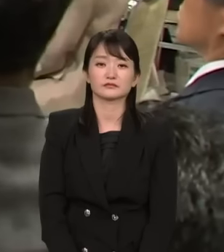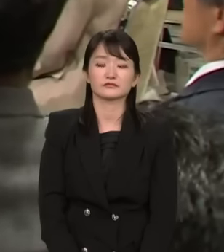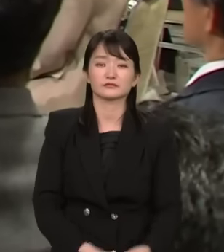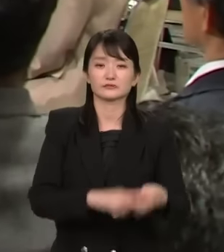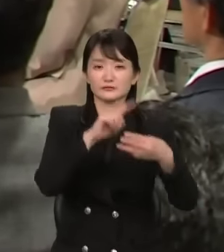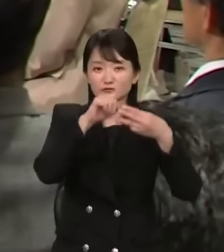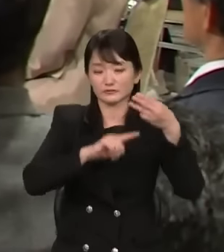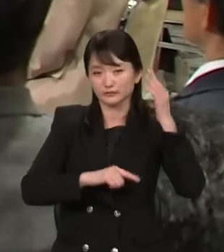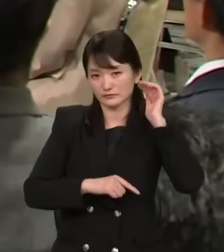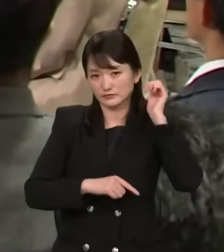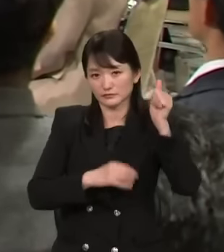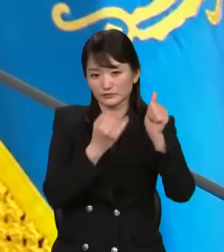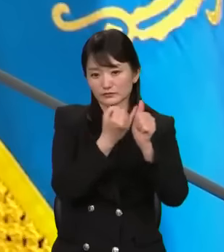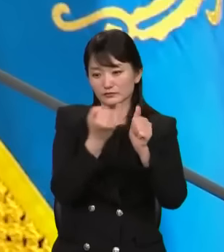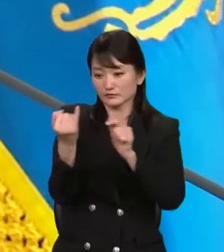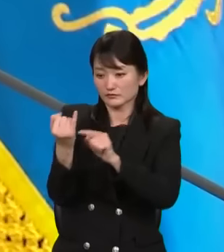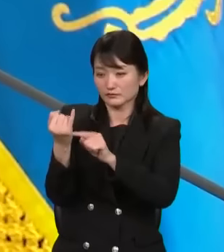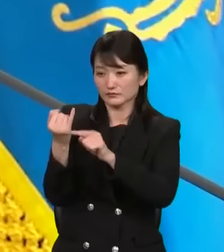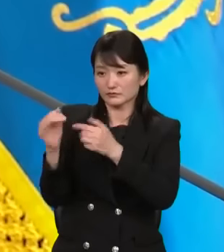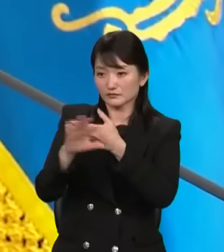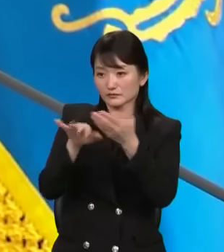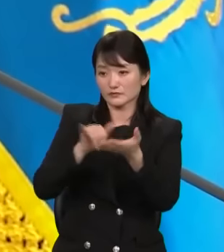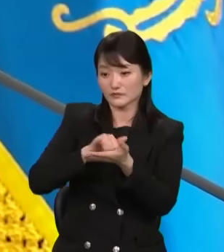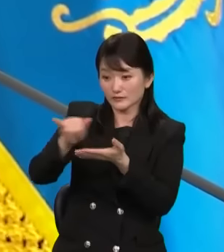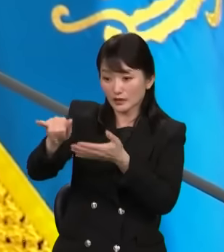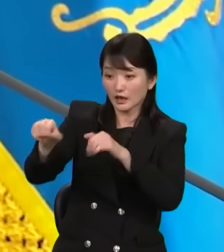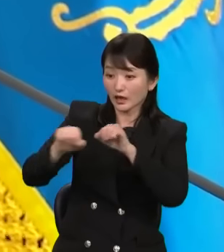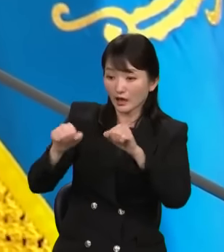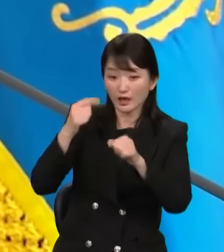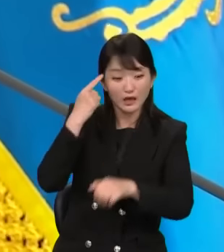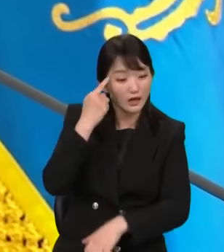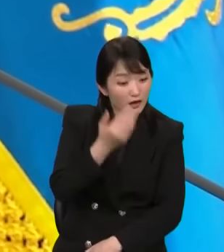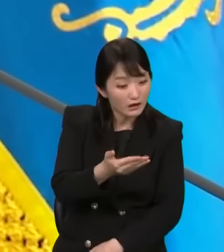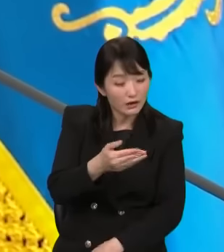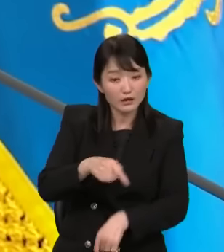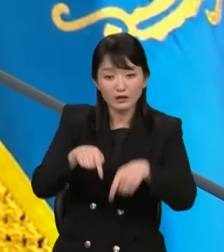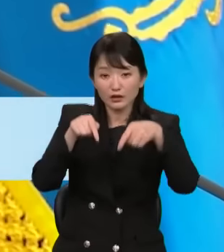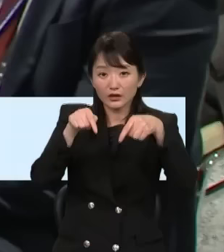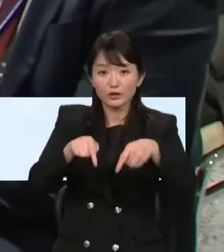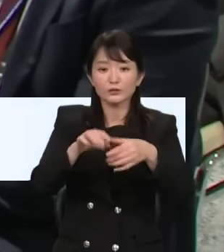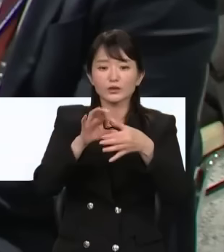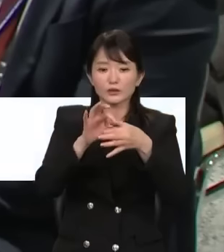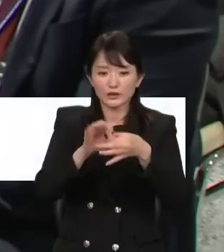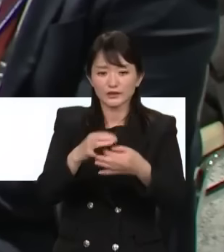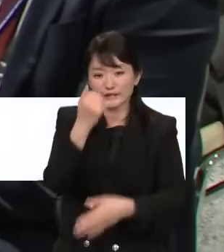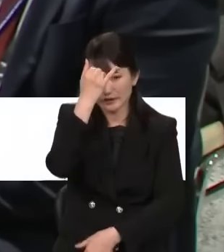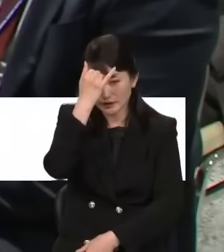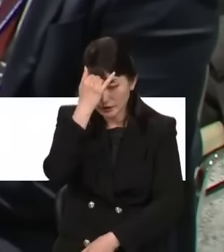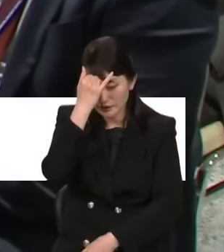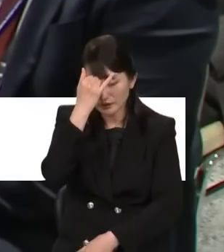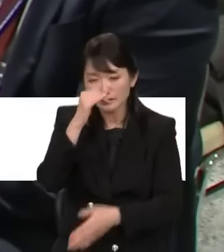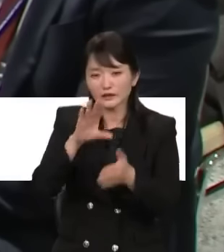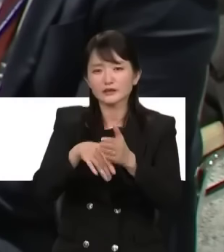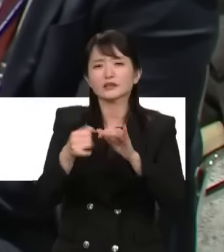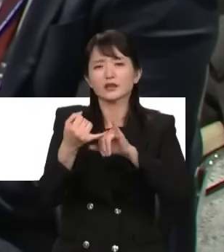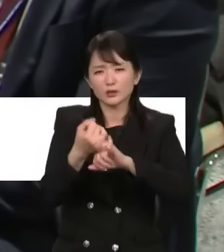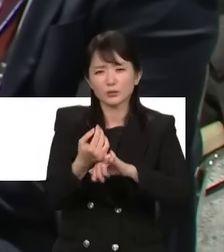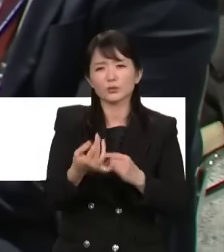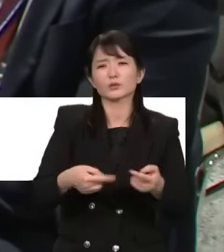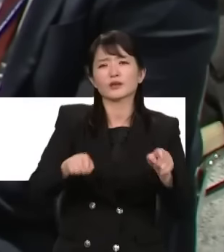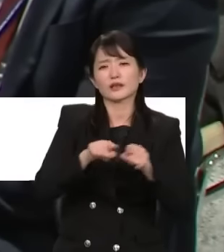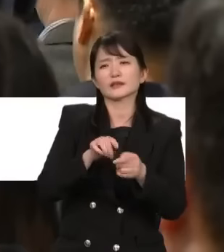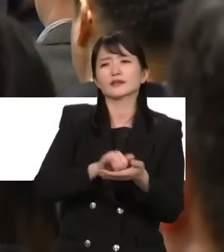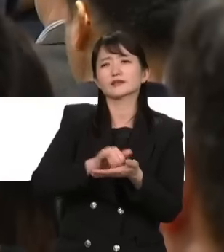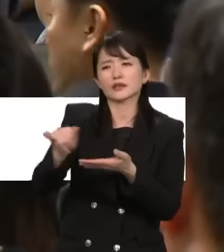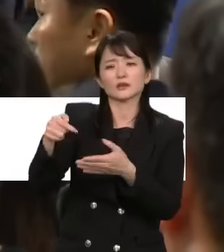윤석열 대통령은 김 여사의 대외 활동과 관련한 질문이 나오자 외교 관례와 국익상 반드시 해야 한다고 판단하는 일을